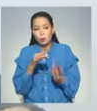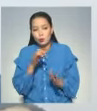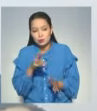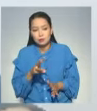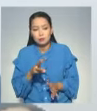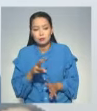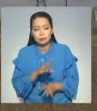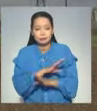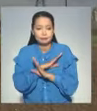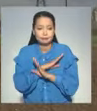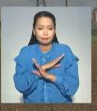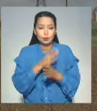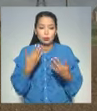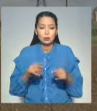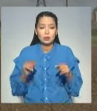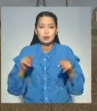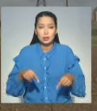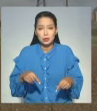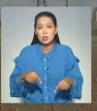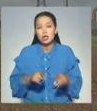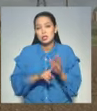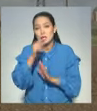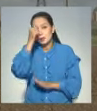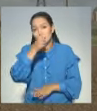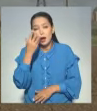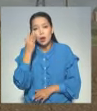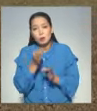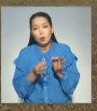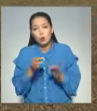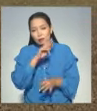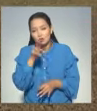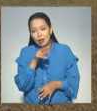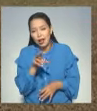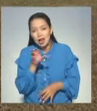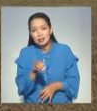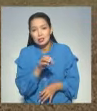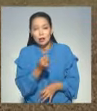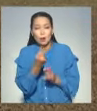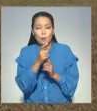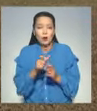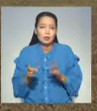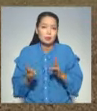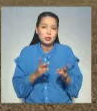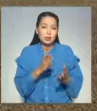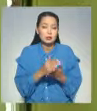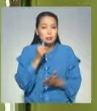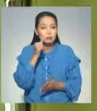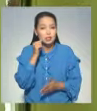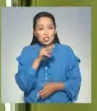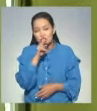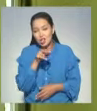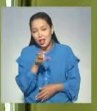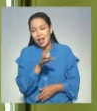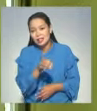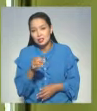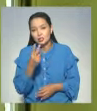биологиялық өлім тіркелді. Жыл басынан бері Алматы облысында жылан шағудан 11 адам зардап шеккен, ал былтыр жылан шағудан